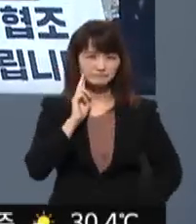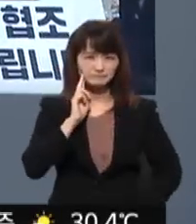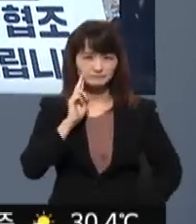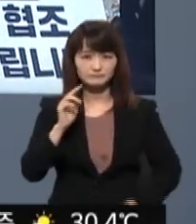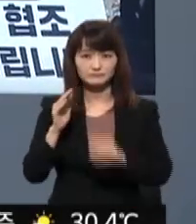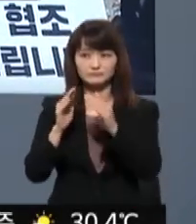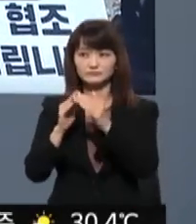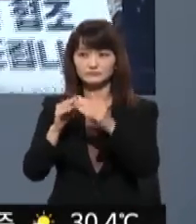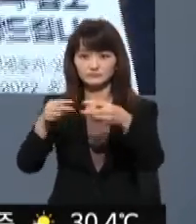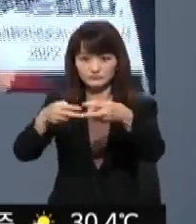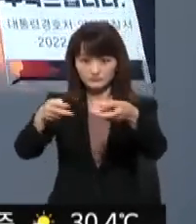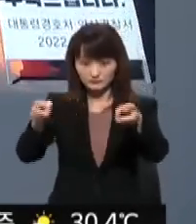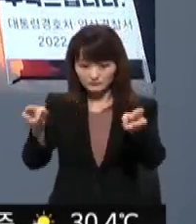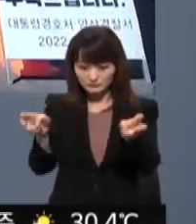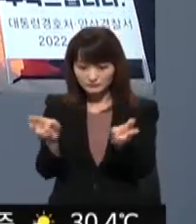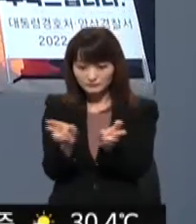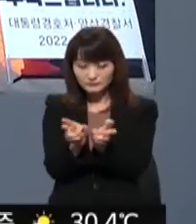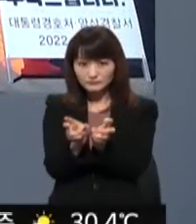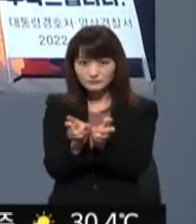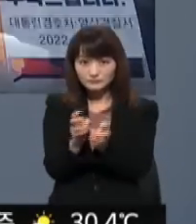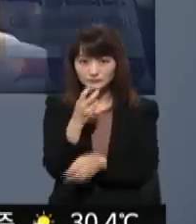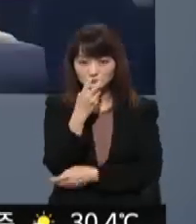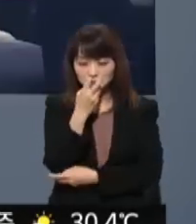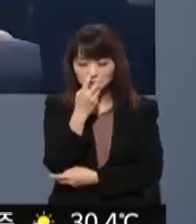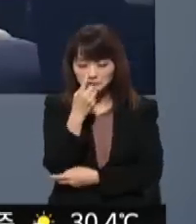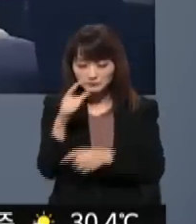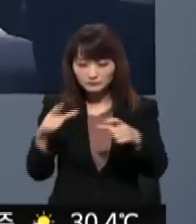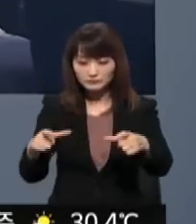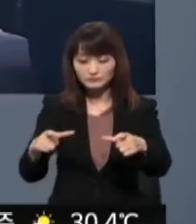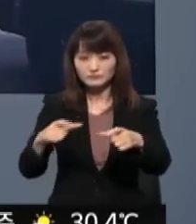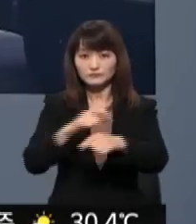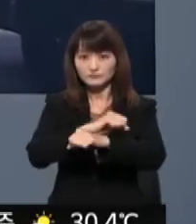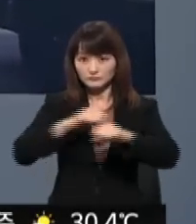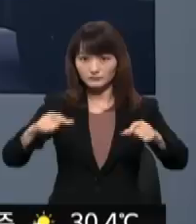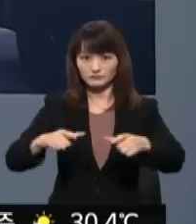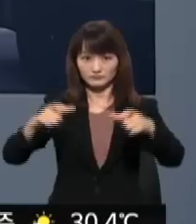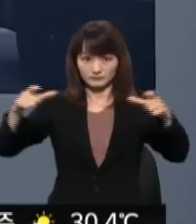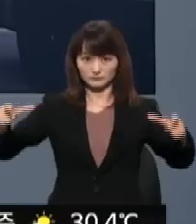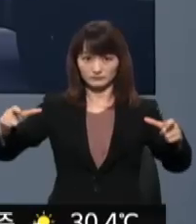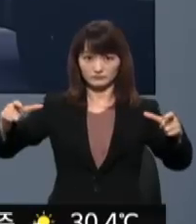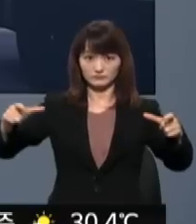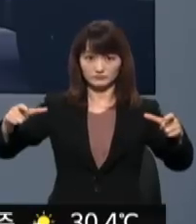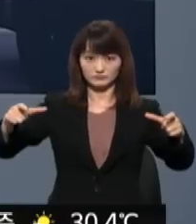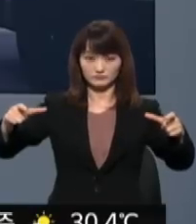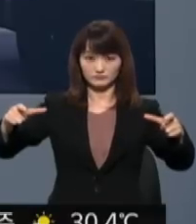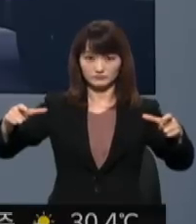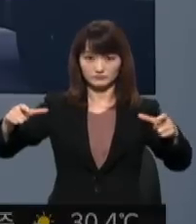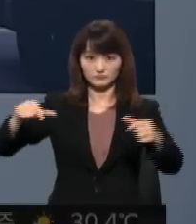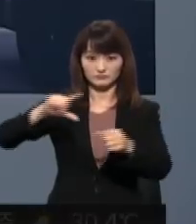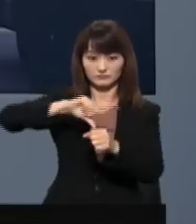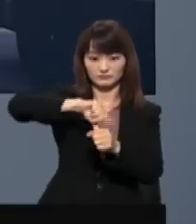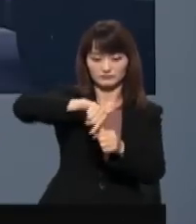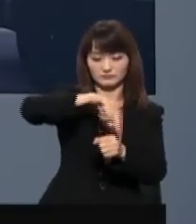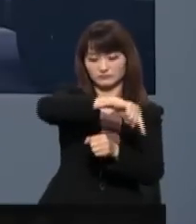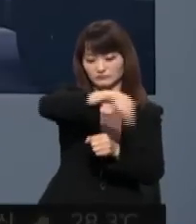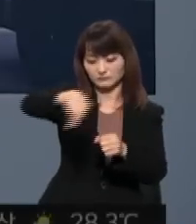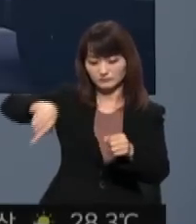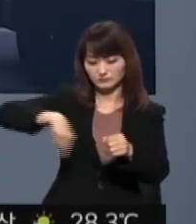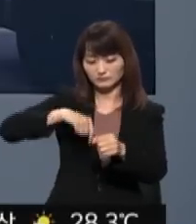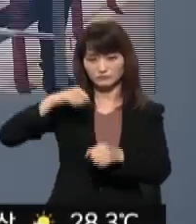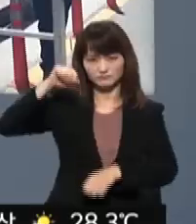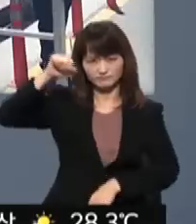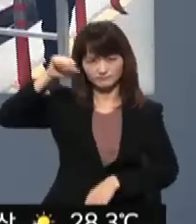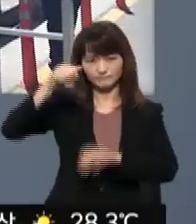격해지면서 사저 울타리까지였던 경호구역을 최장 300m까지 넓혀서이 지역 내 과격 시위를